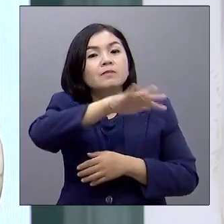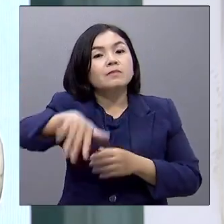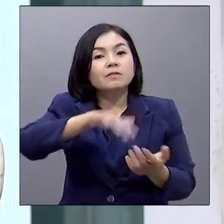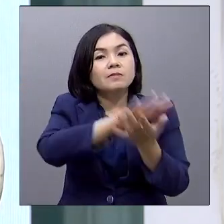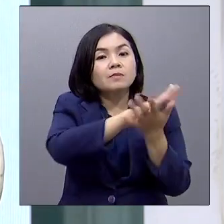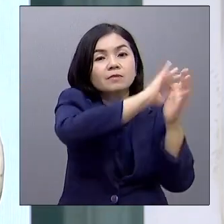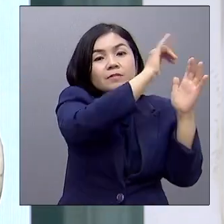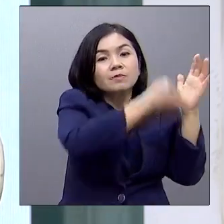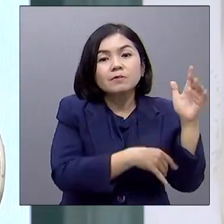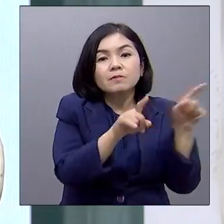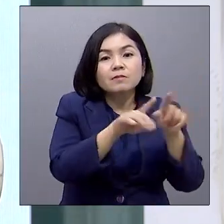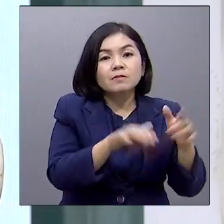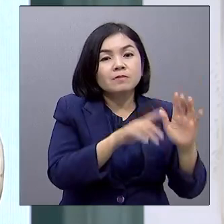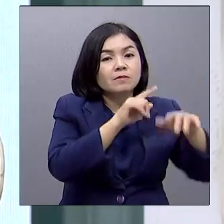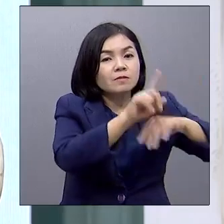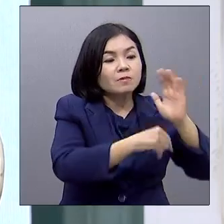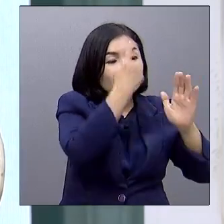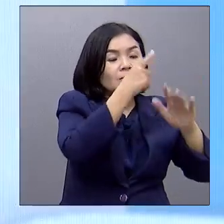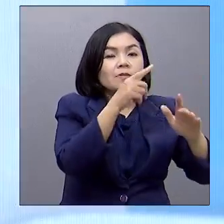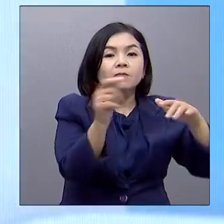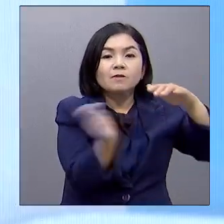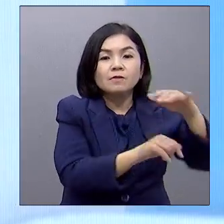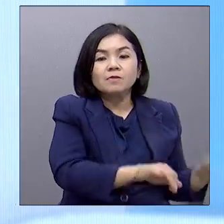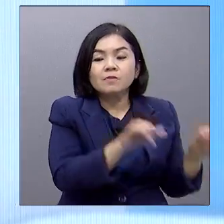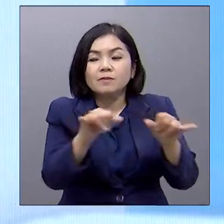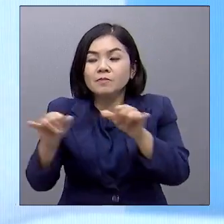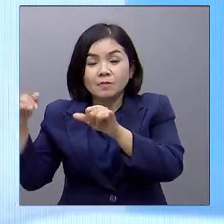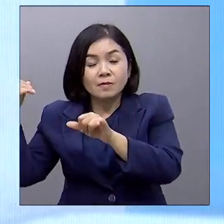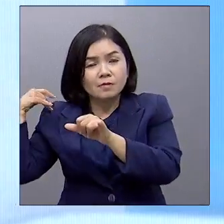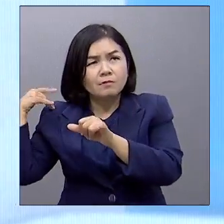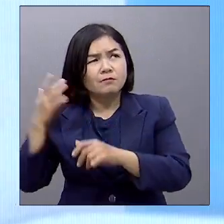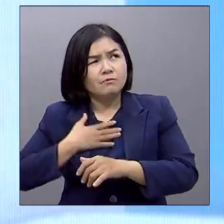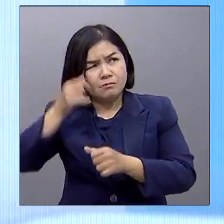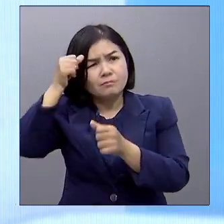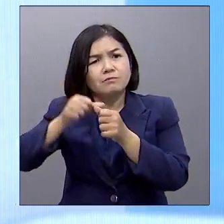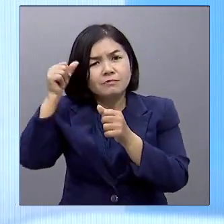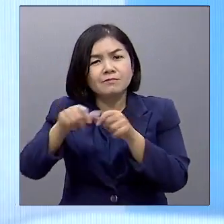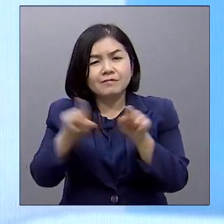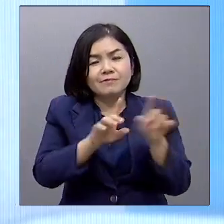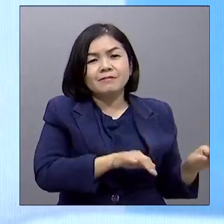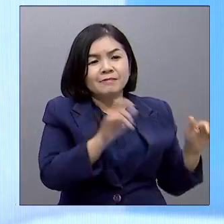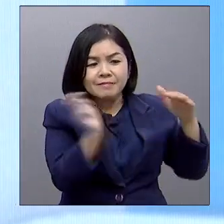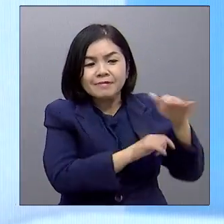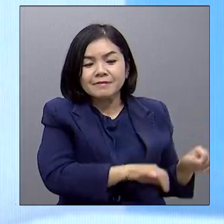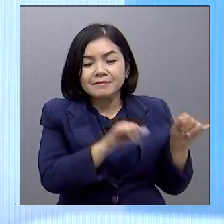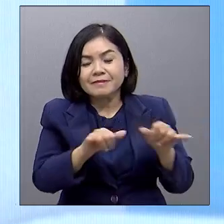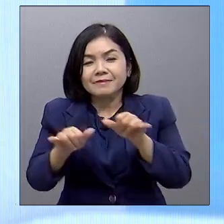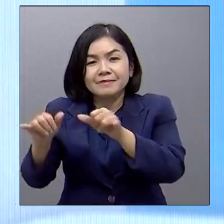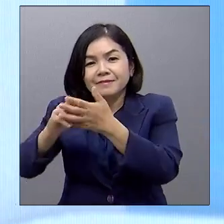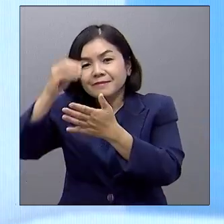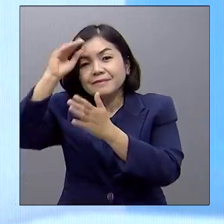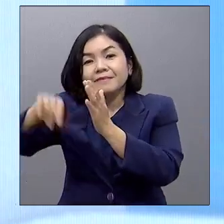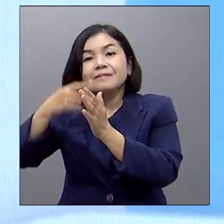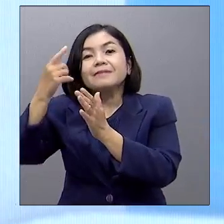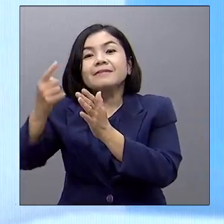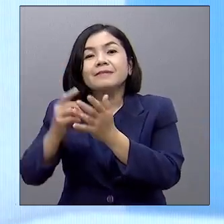ริยเป็อยนี้ทุกรินครัค่ ทำได้ตร ๆมายเดเต Shakespeare เดีเหมือนกันแต่ความเข้าใจตอนนั้เข้ใจวา เพคุคHere